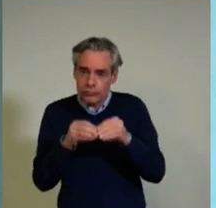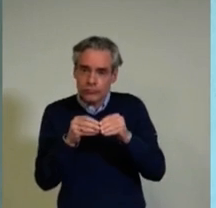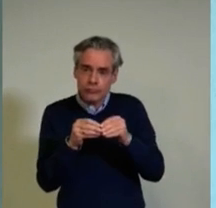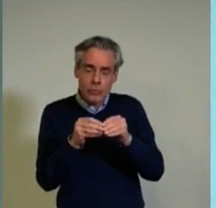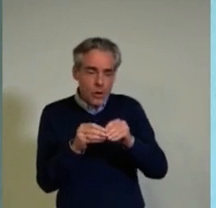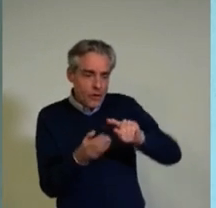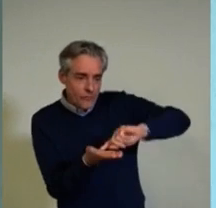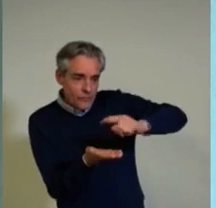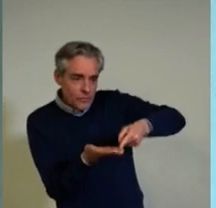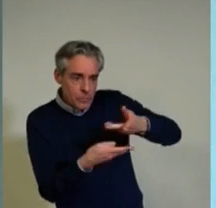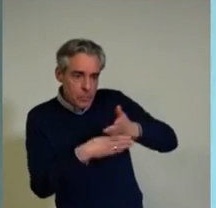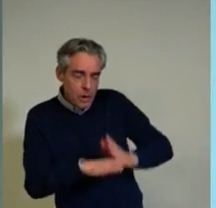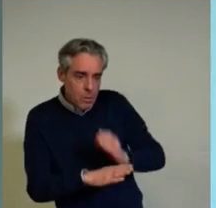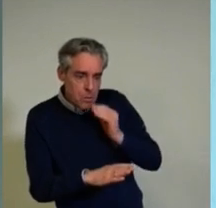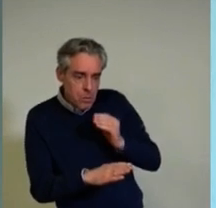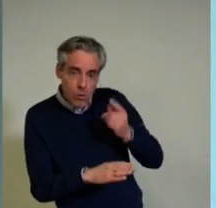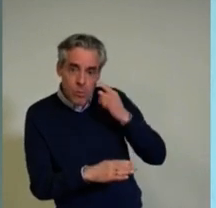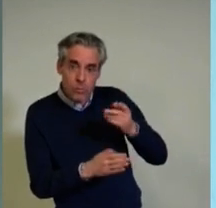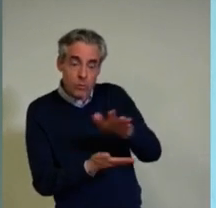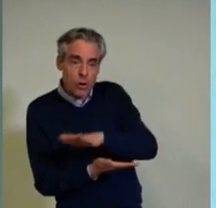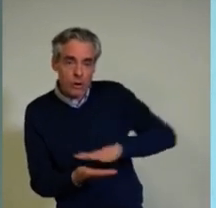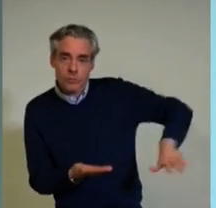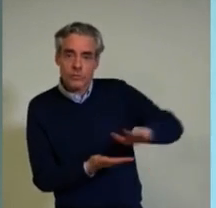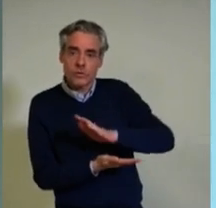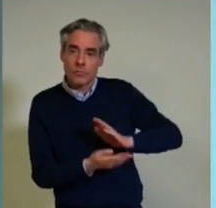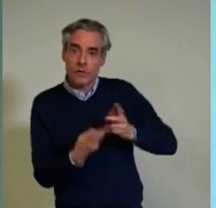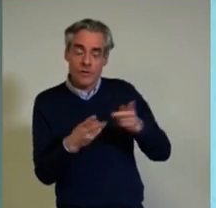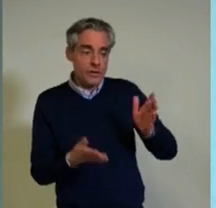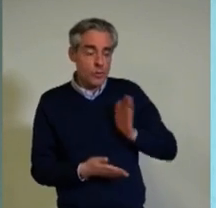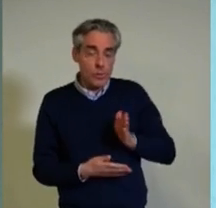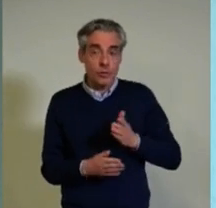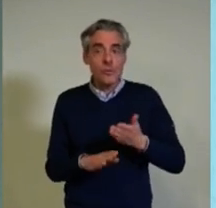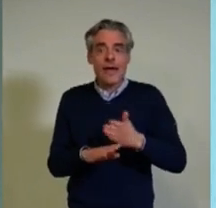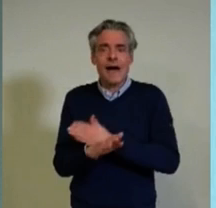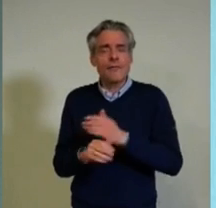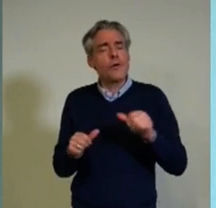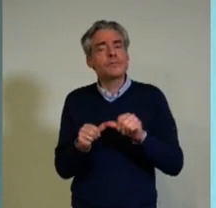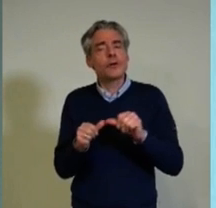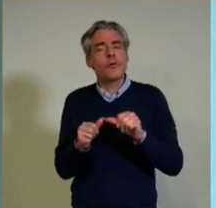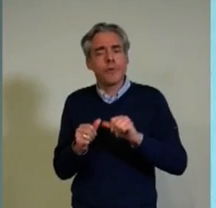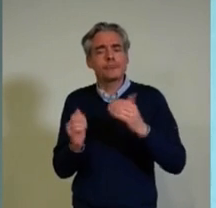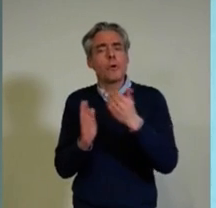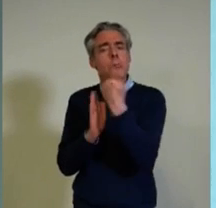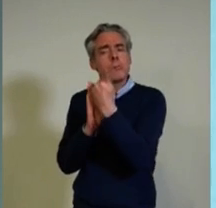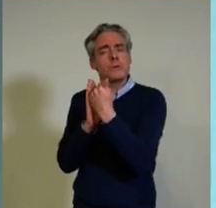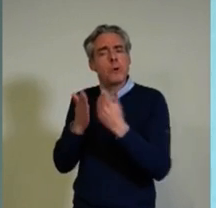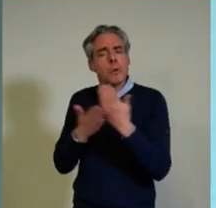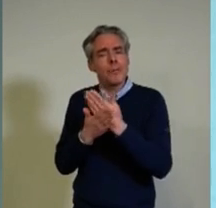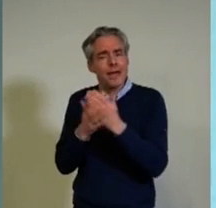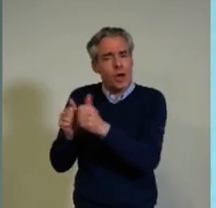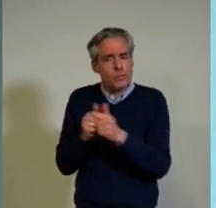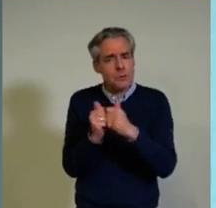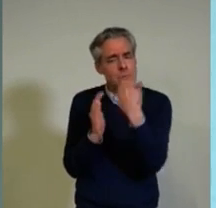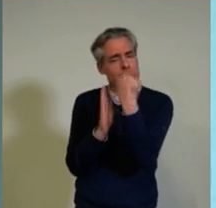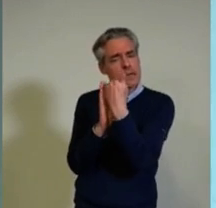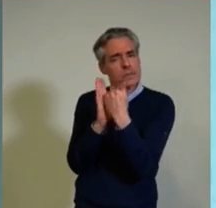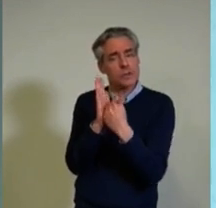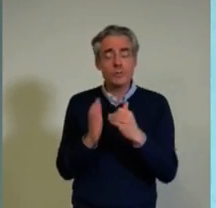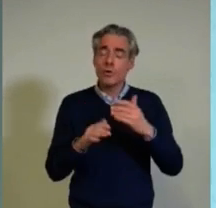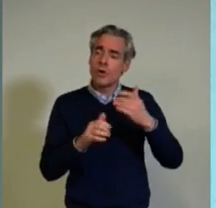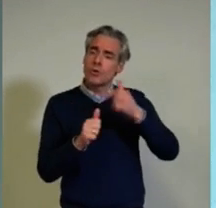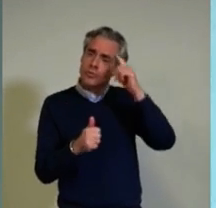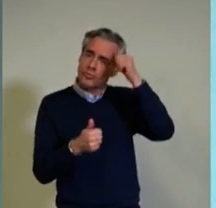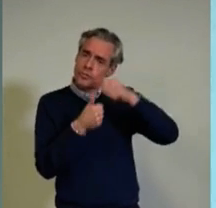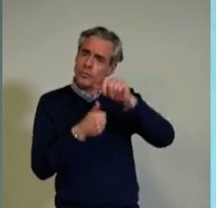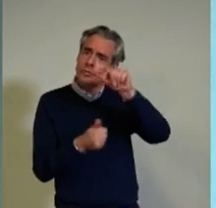financements à venir à l'échelle de ce territoire, mais on listait les choses. Je me souviens qu'en 2014, nous avions les uns et les autres